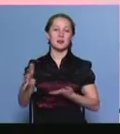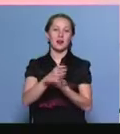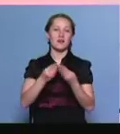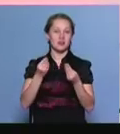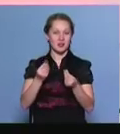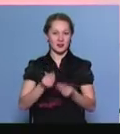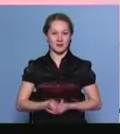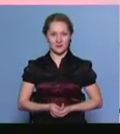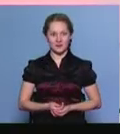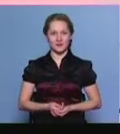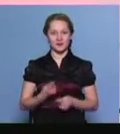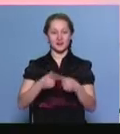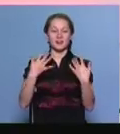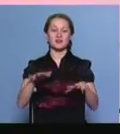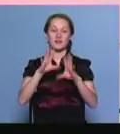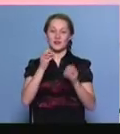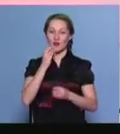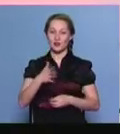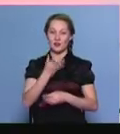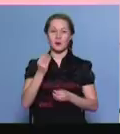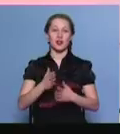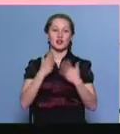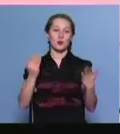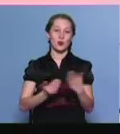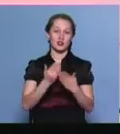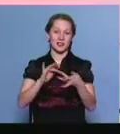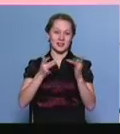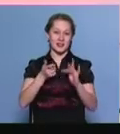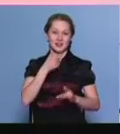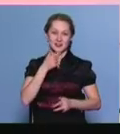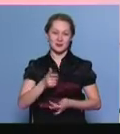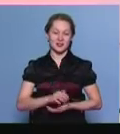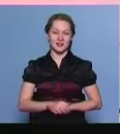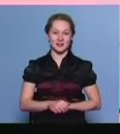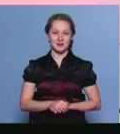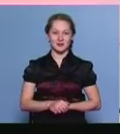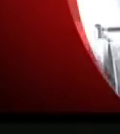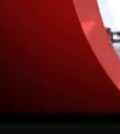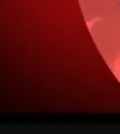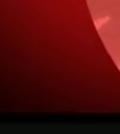И у меня на этом все. Еще больше новостей на нашем сайте myudm.ru. До встречи.